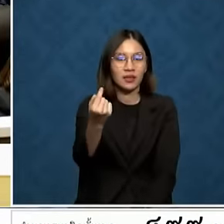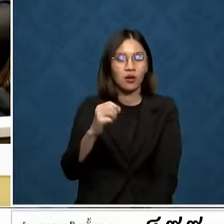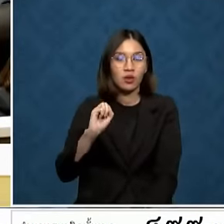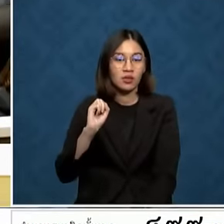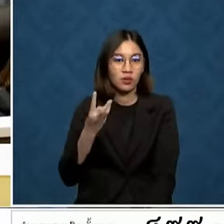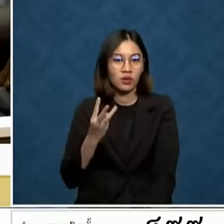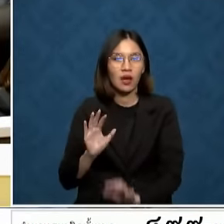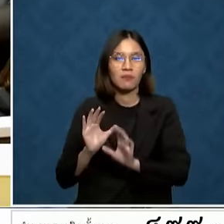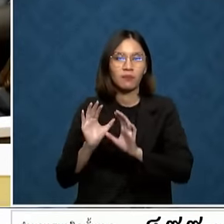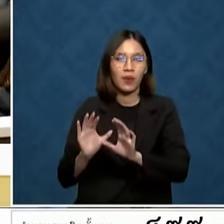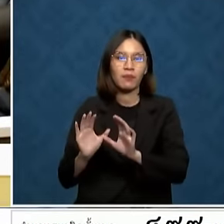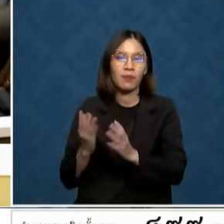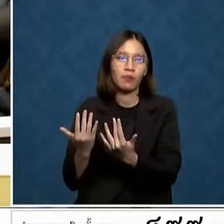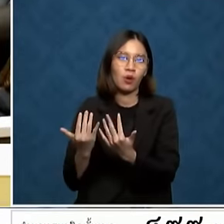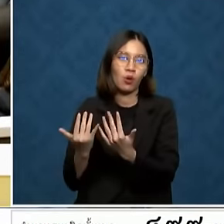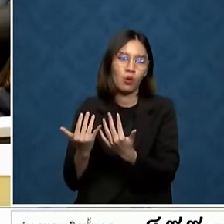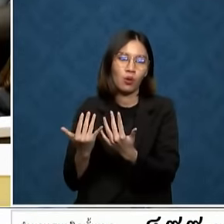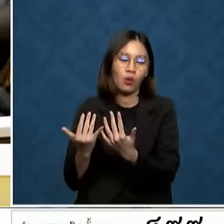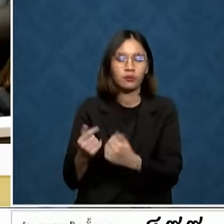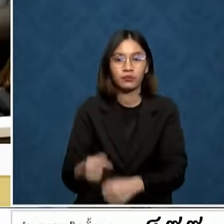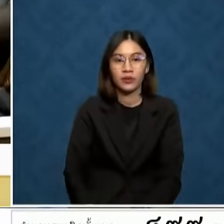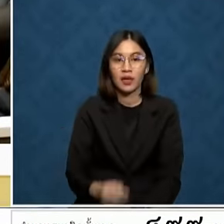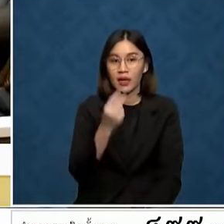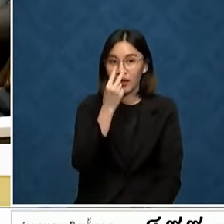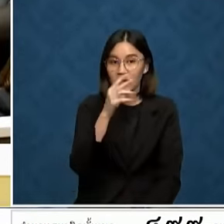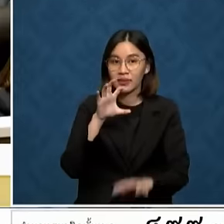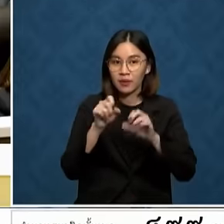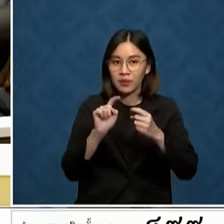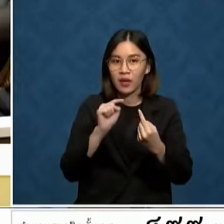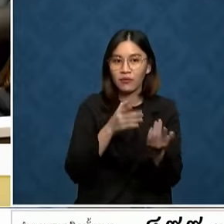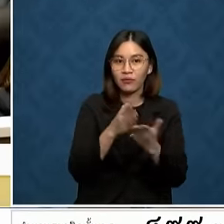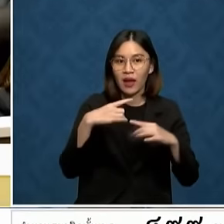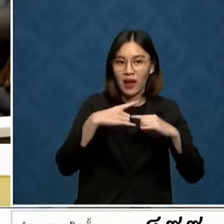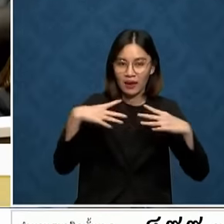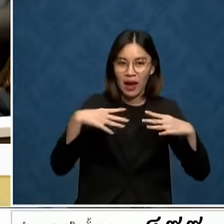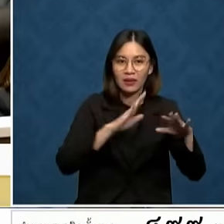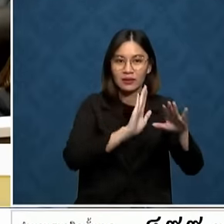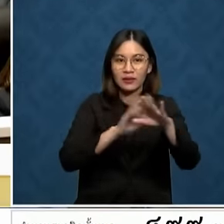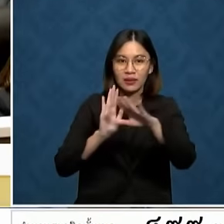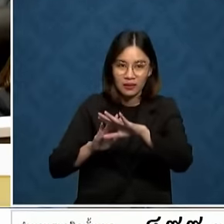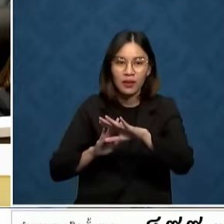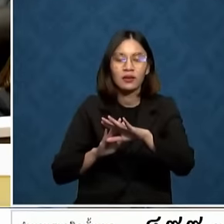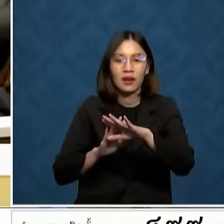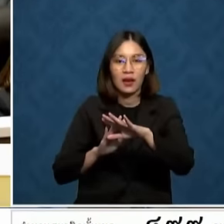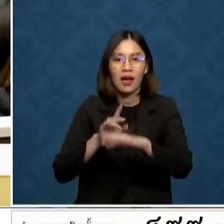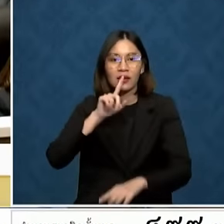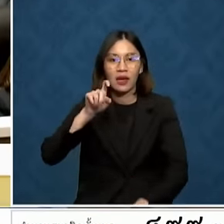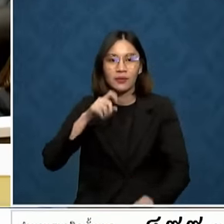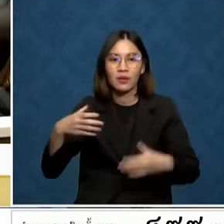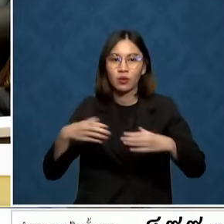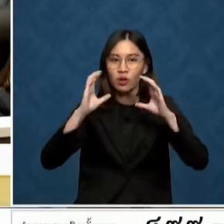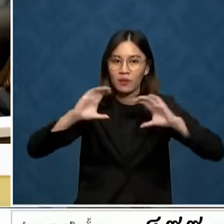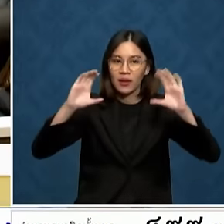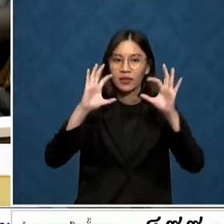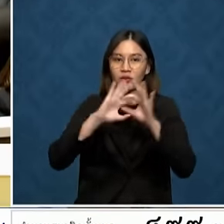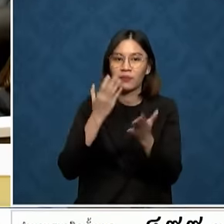ูกแรแ็ง ชรฐานสัเกตไครัว่าหลายครั้งครั ทฝายคานเรามาทักถ้วง และก็จถามรฐบาลเรองแง